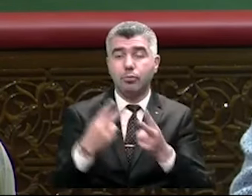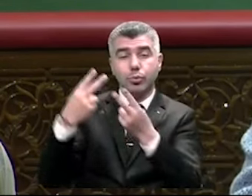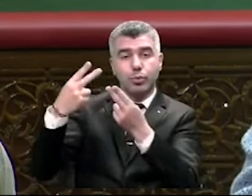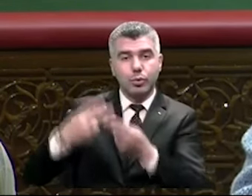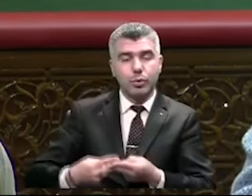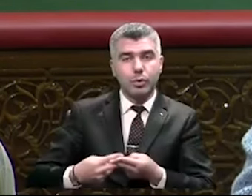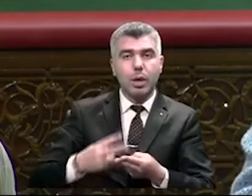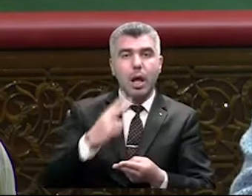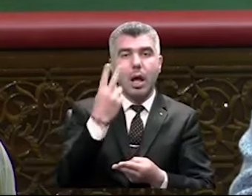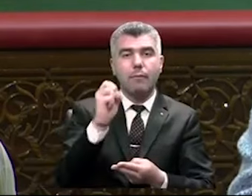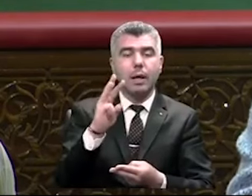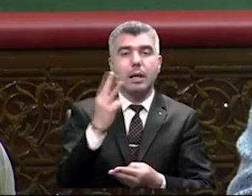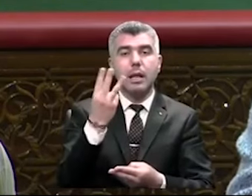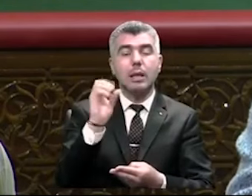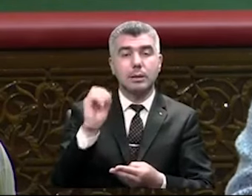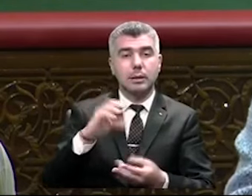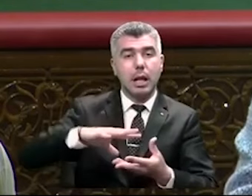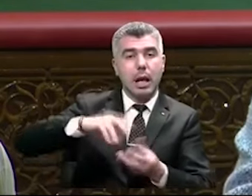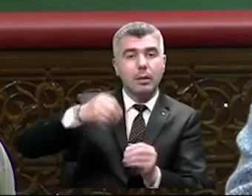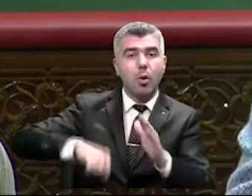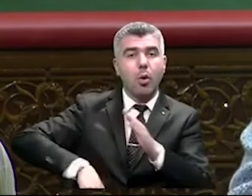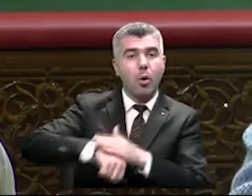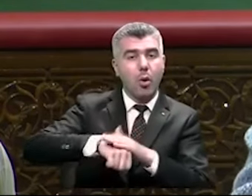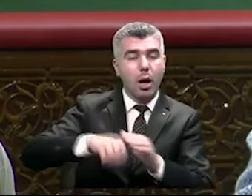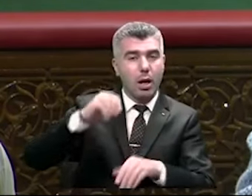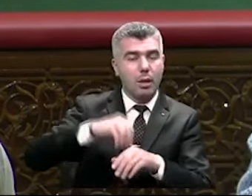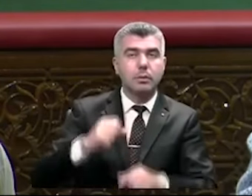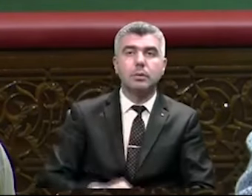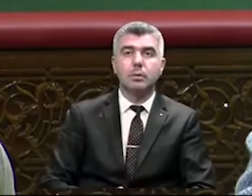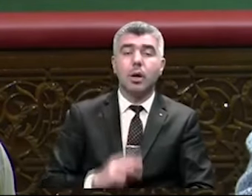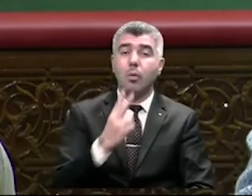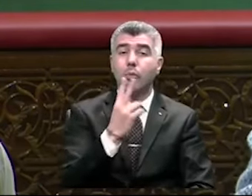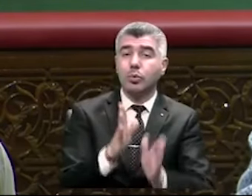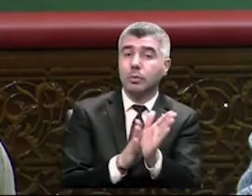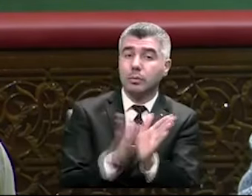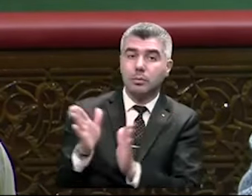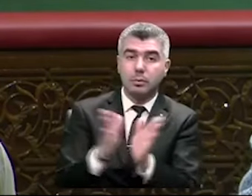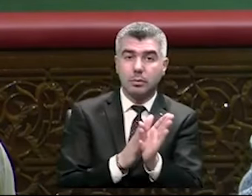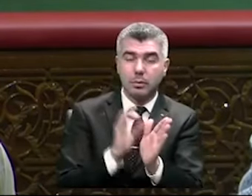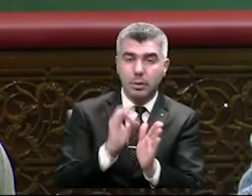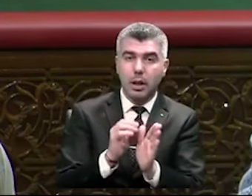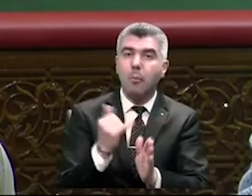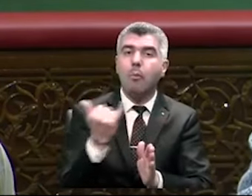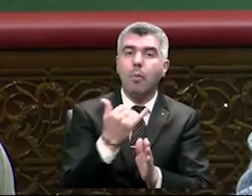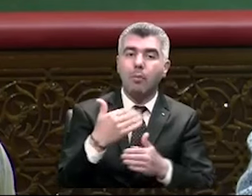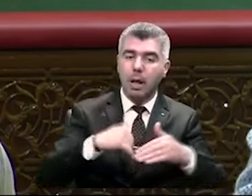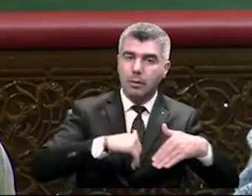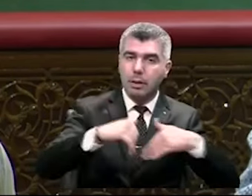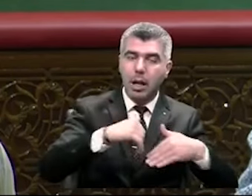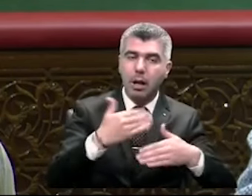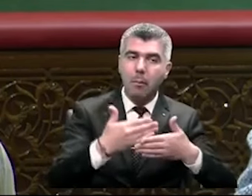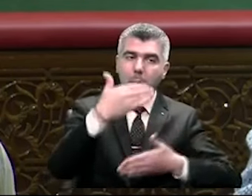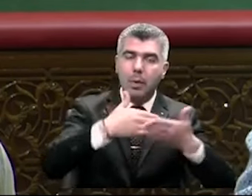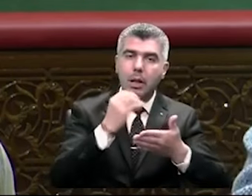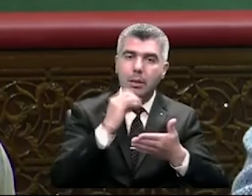لسنه بتنظيم كاس العالم لكره القدم كذلك هذا الرهان لا يمكن ان يتحقق الا ببنيات تحتيه مؤهله